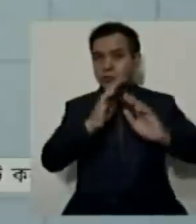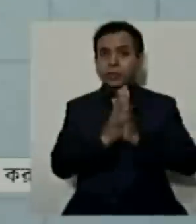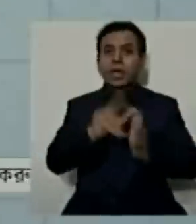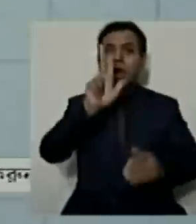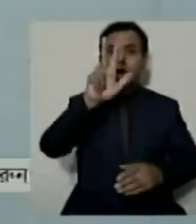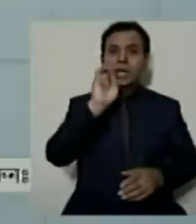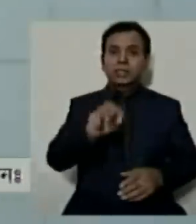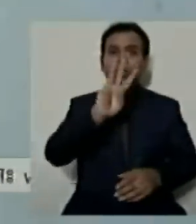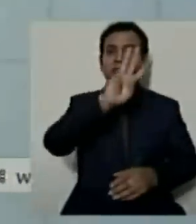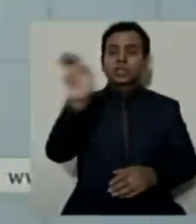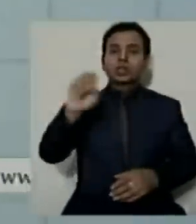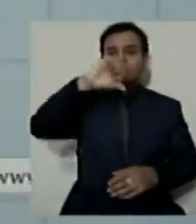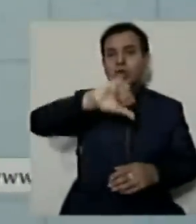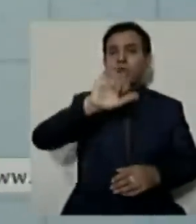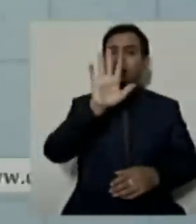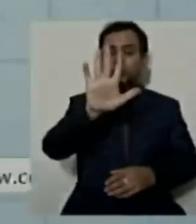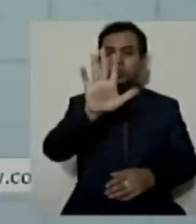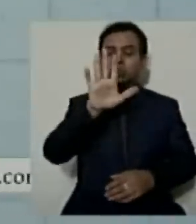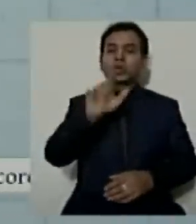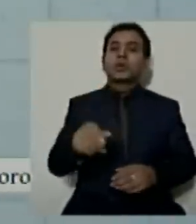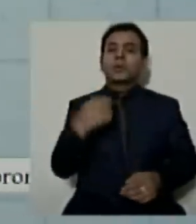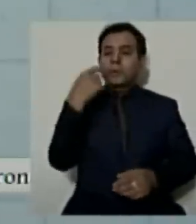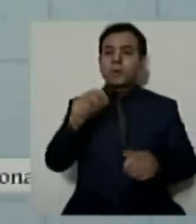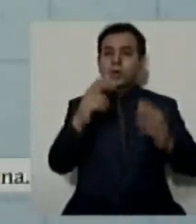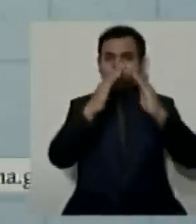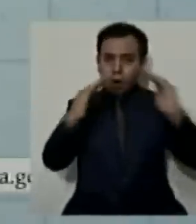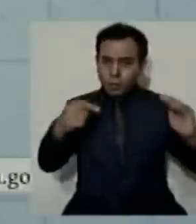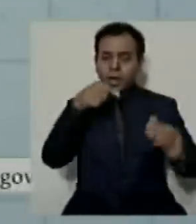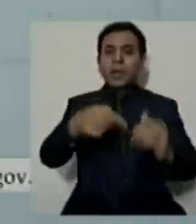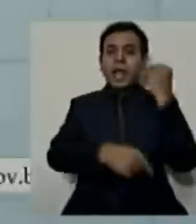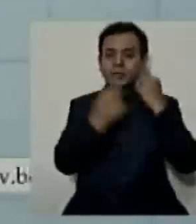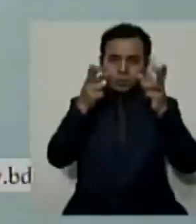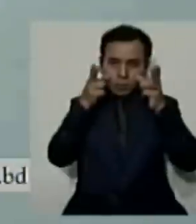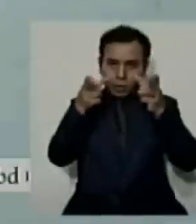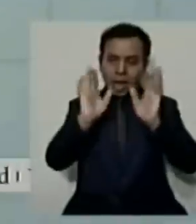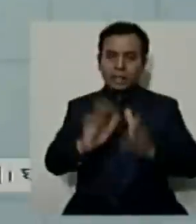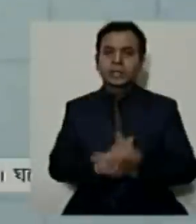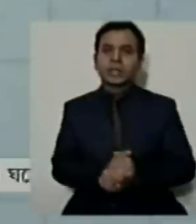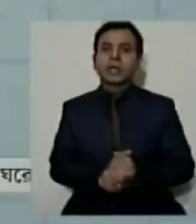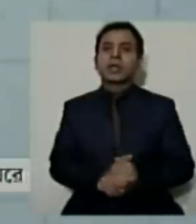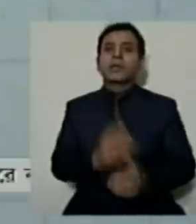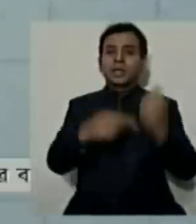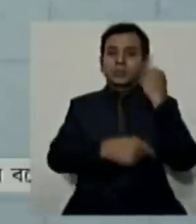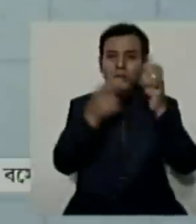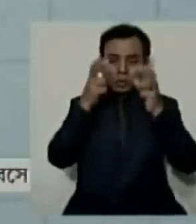আছেন। কোয়ারেন্টাইন থেকে ছাড় পেয়েছেন 24 ঘন্টায় 4,057 জন এবং এ পর্যন্ত